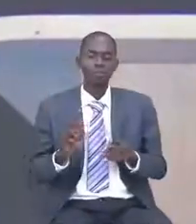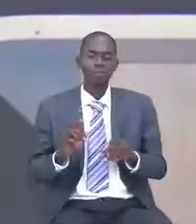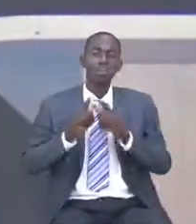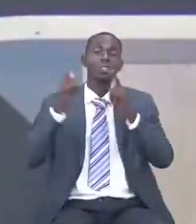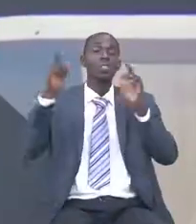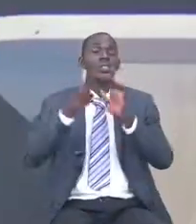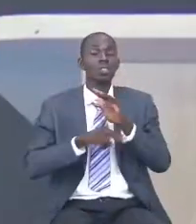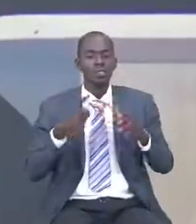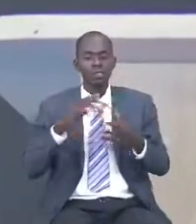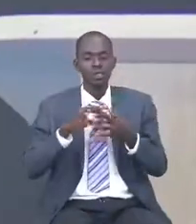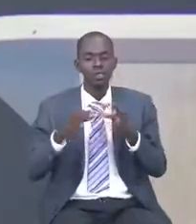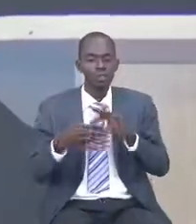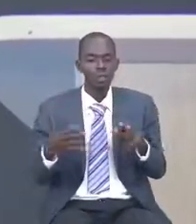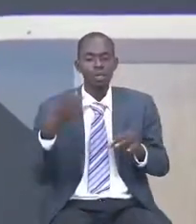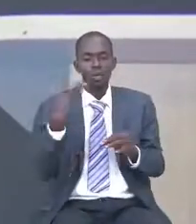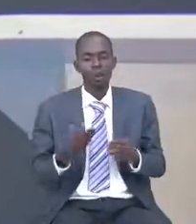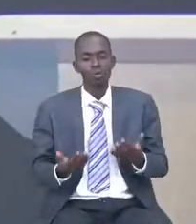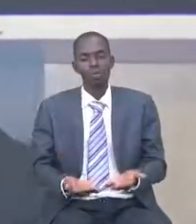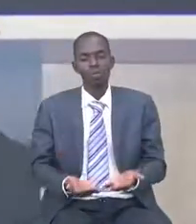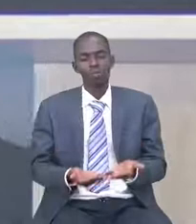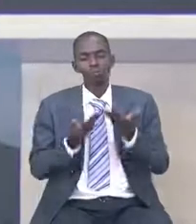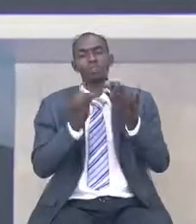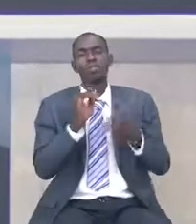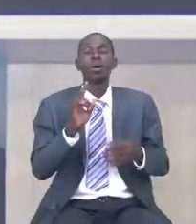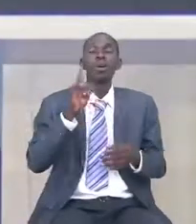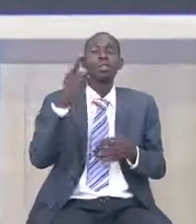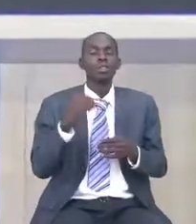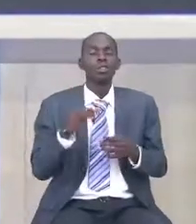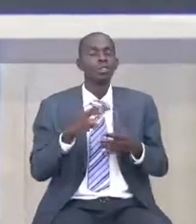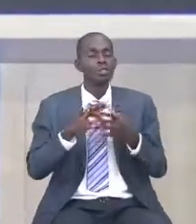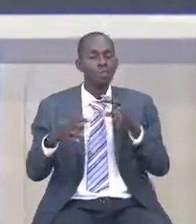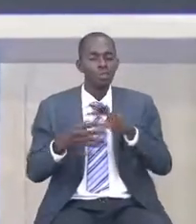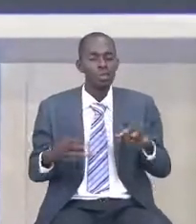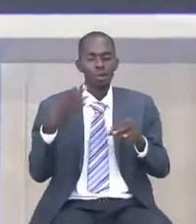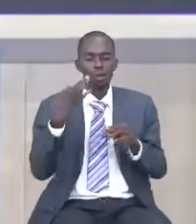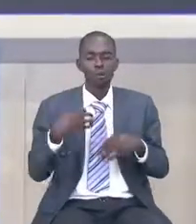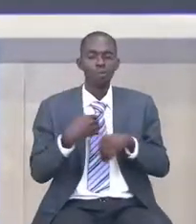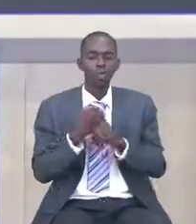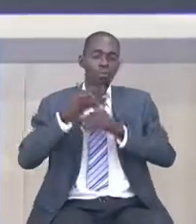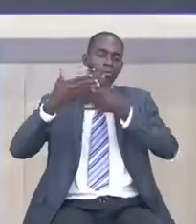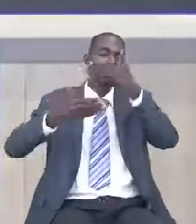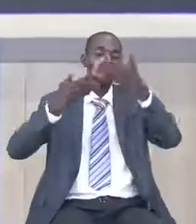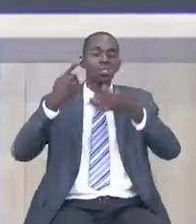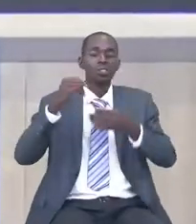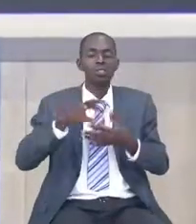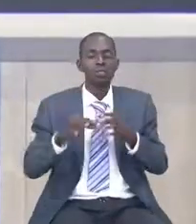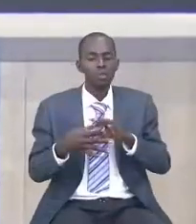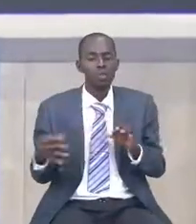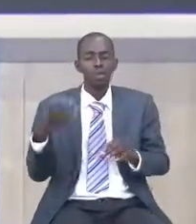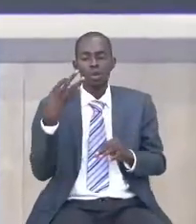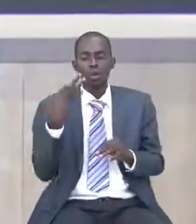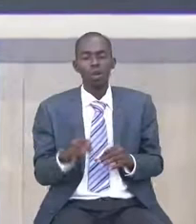nous allons entendre vos histoires de réalisation, vos témoignages d'élévation, vos témoignages